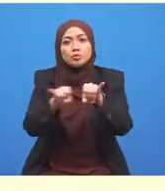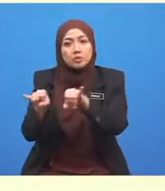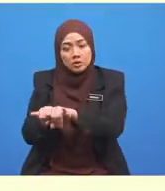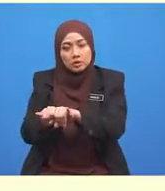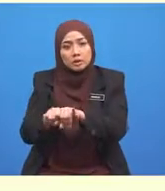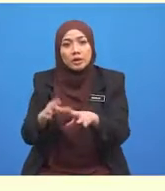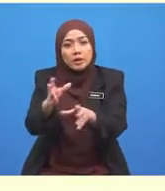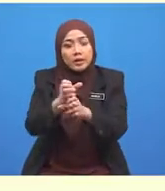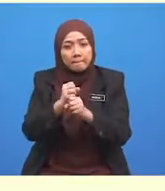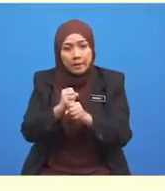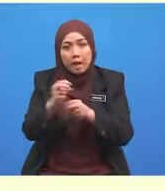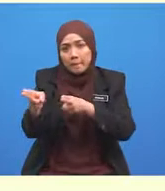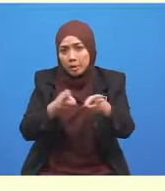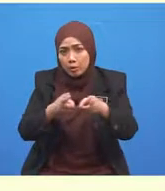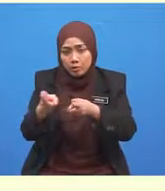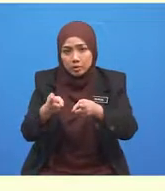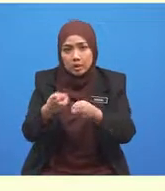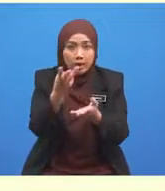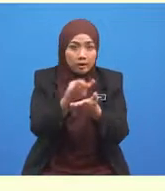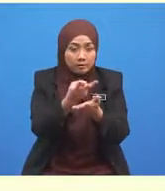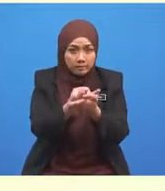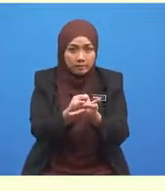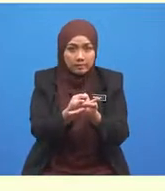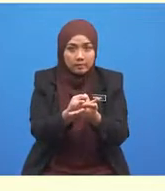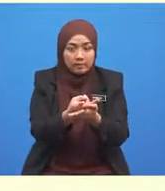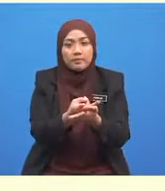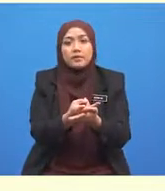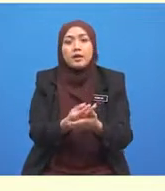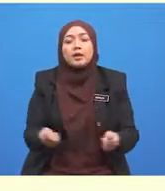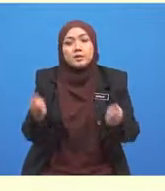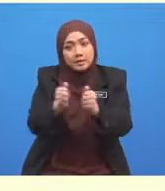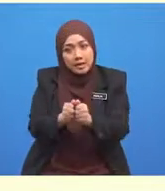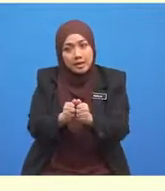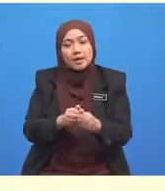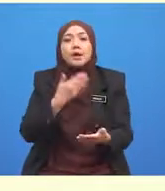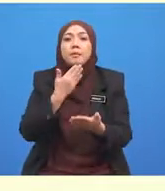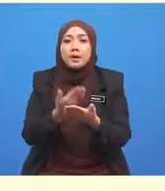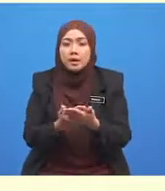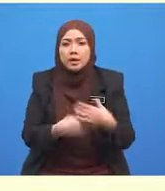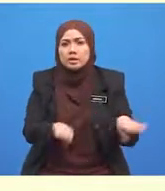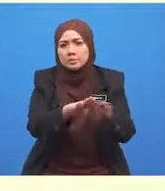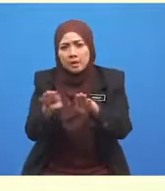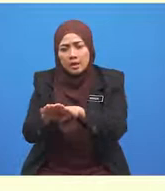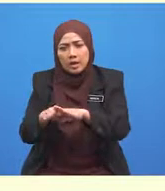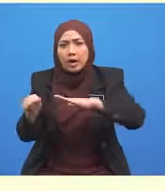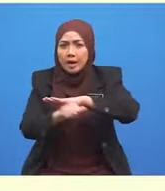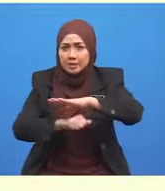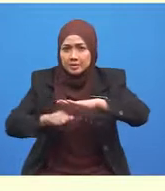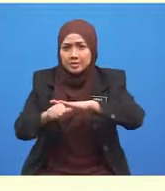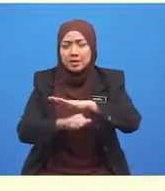menguruskan kewangan secara efektif sebagai asas